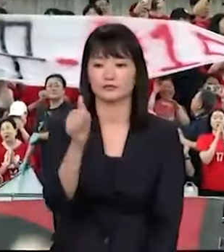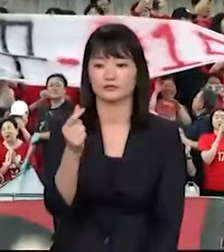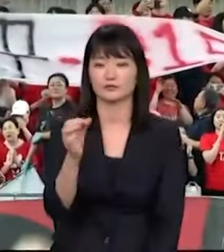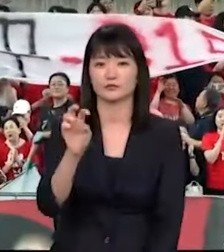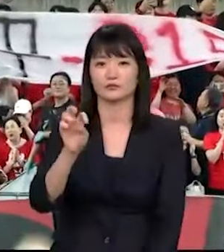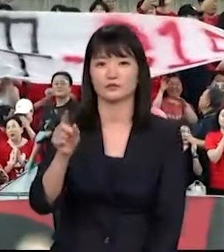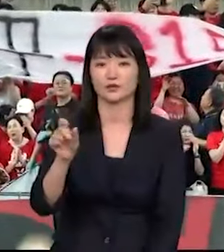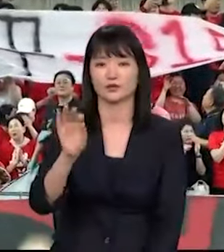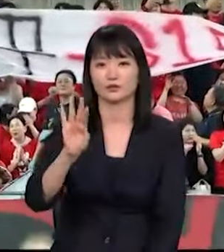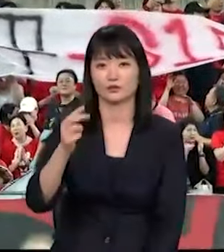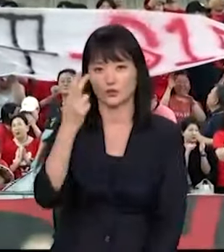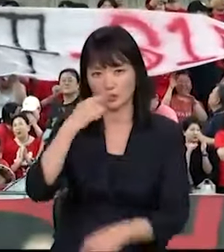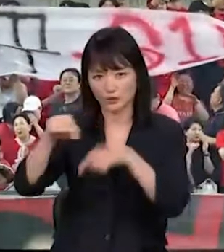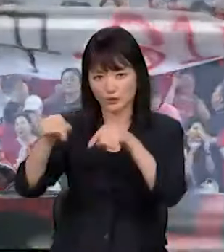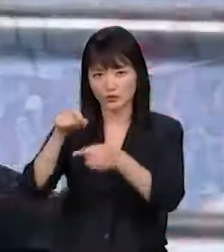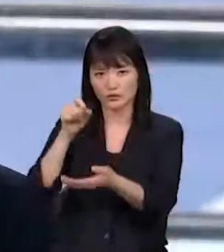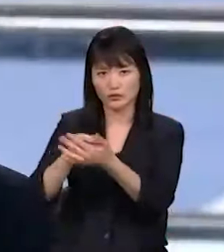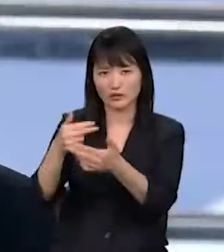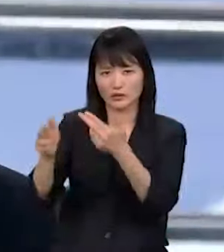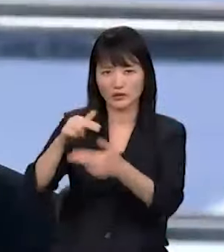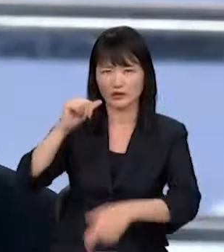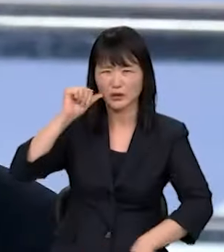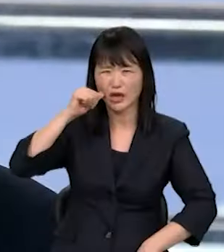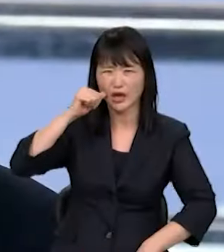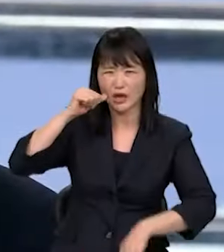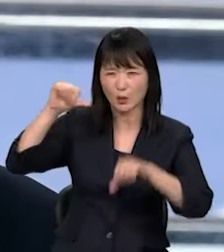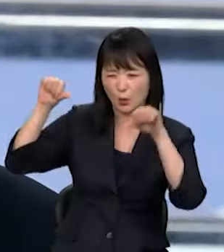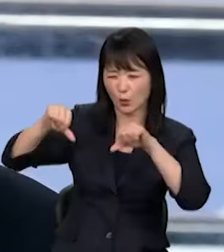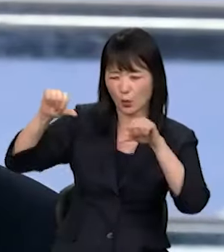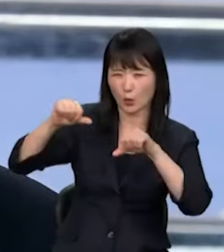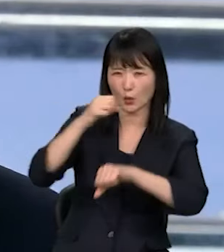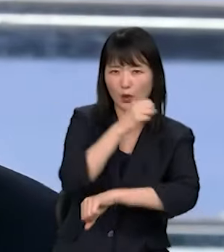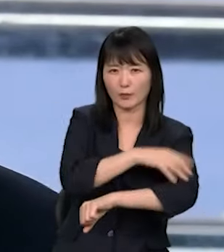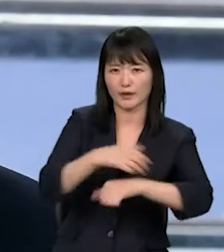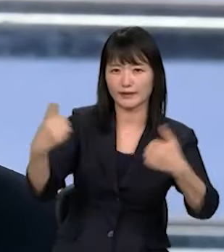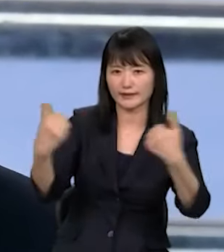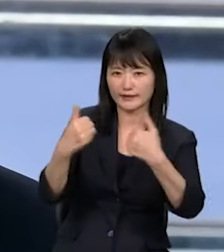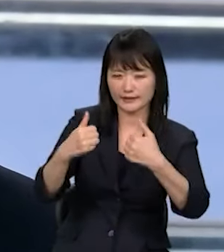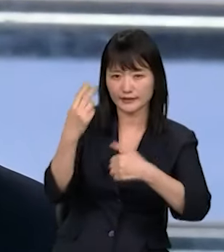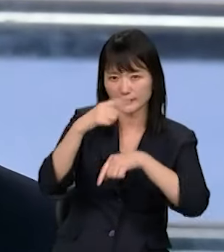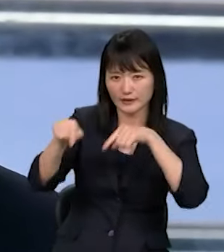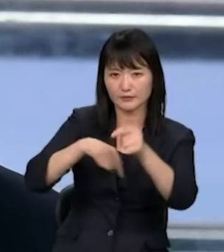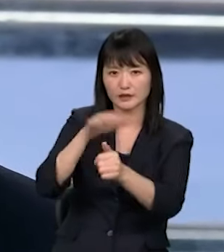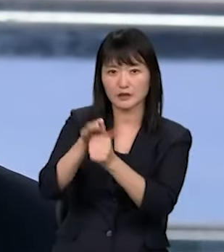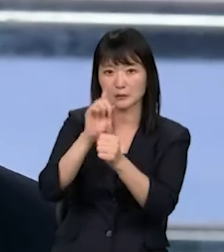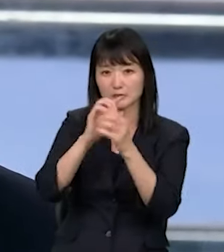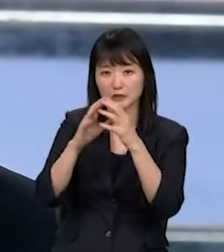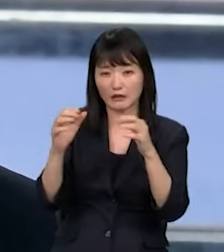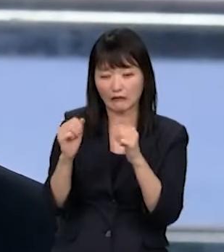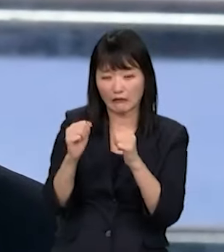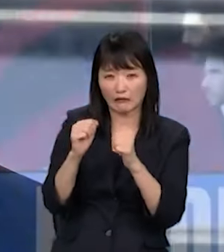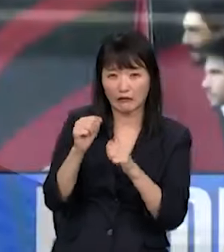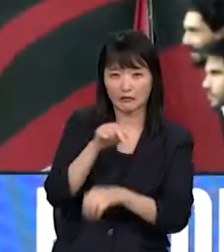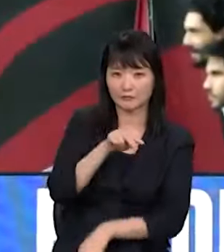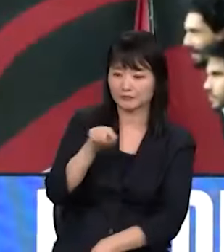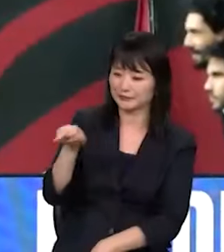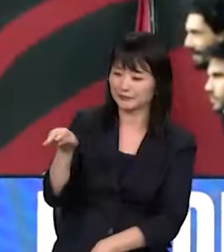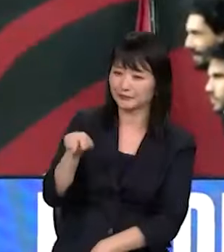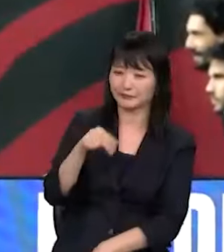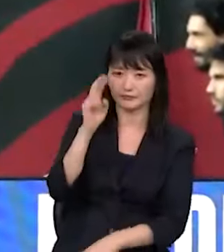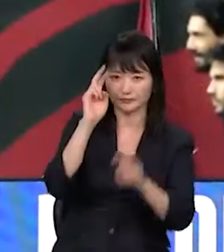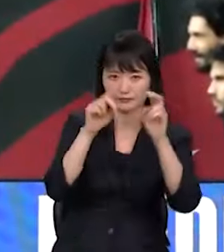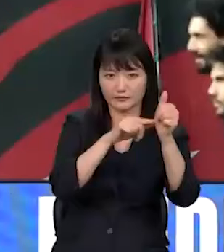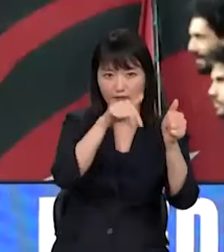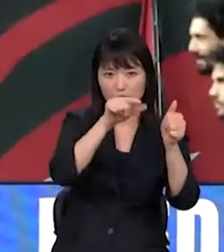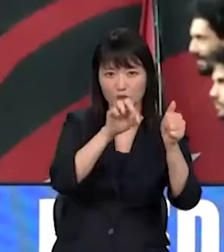김영보 감독과 축구협회를 향한 거센 야유가 쏟아졌던 팔레스타인전. 감독 선임 논란으로 싸늘해진 팬들은 정몽규